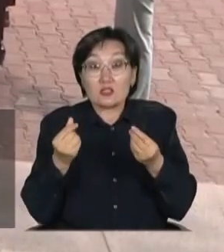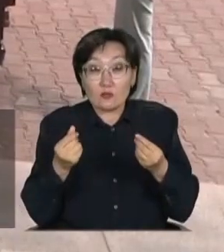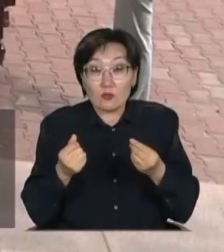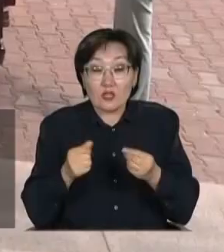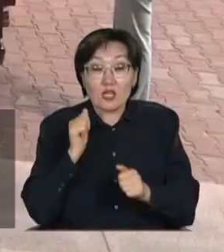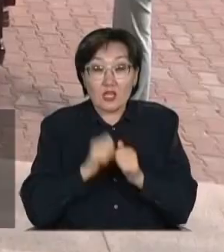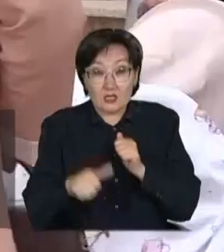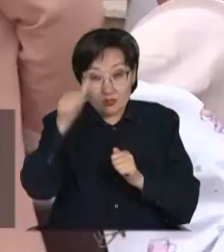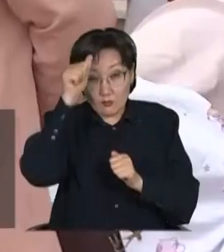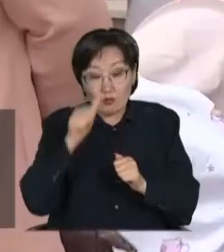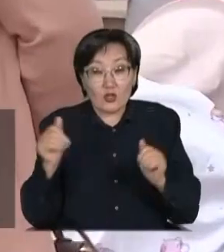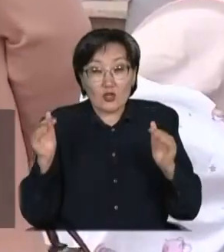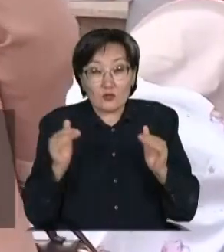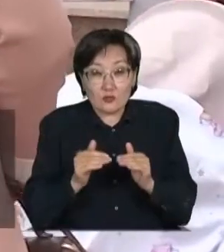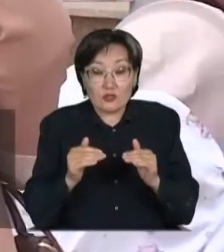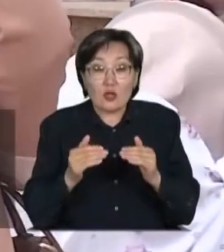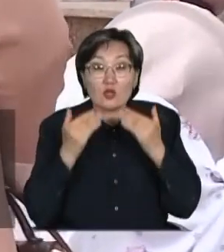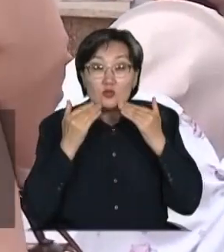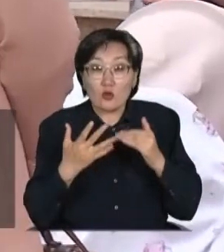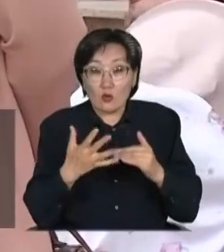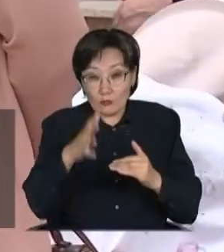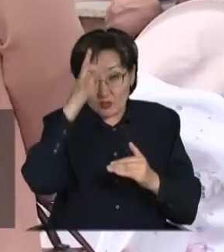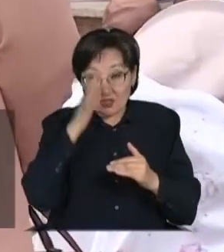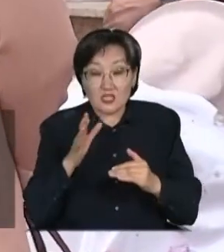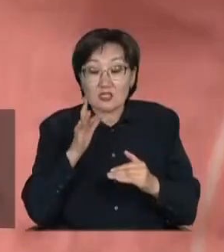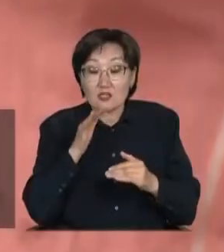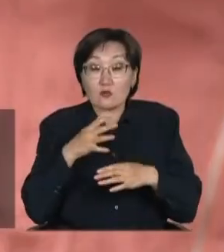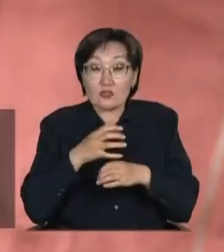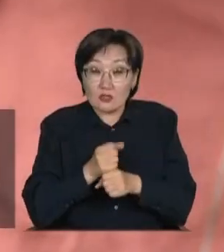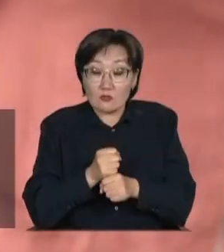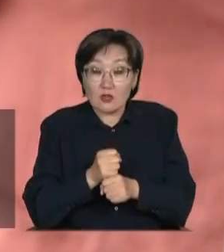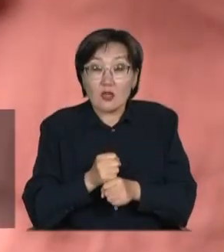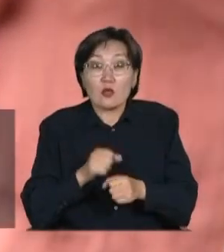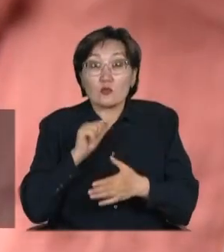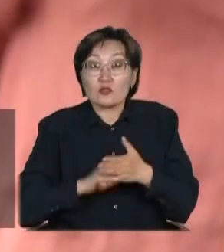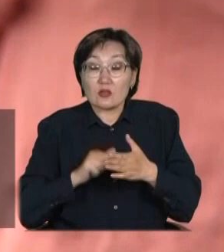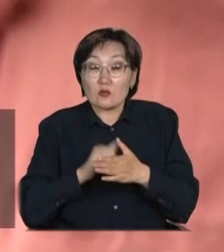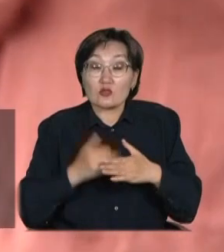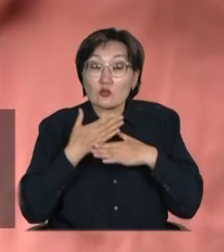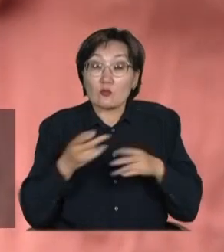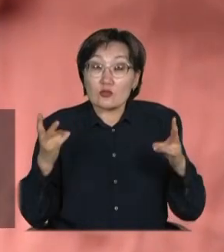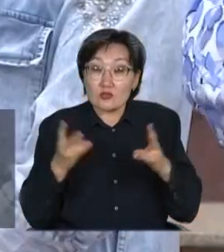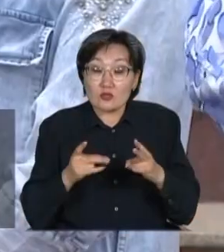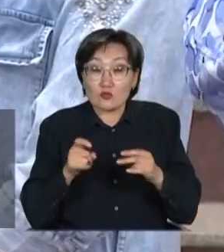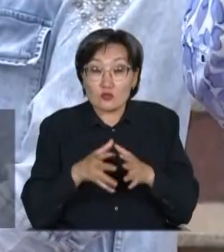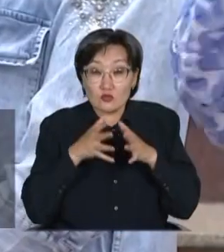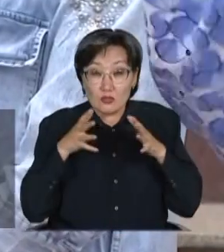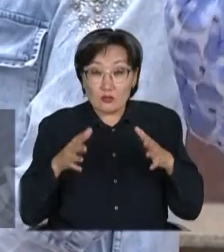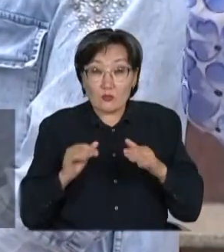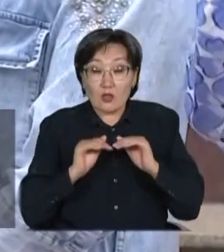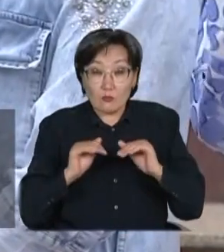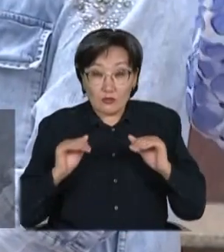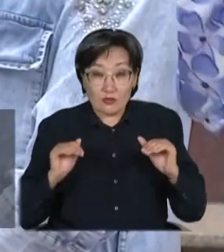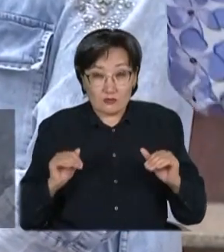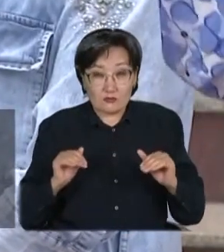ай сайын азайып, соңғы 5 айда тіпті қысқарған. Кесірін басқа емес, көмекке мұқтаж 100-ден астам